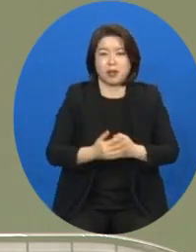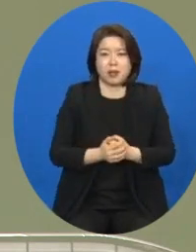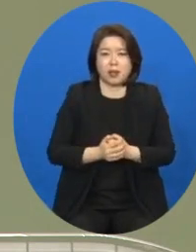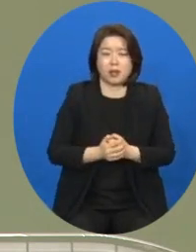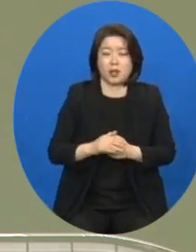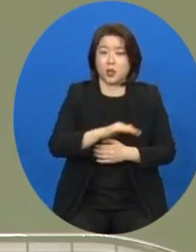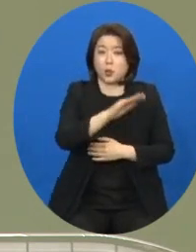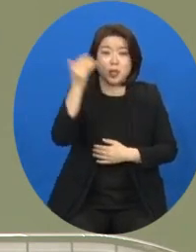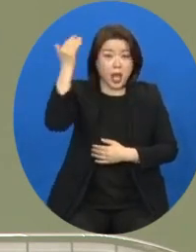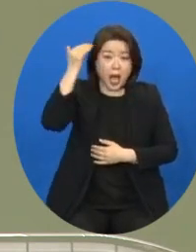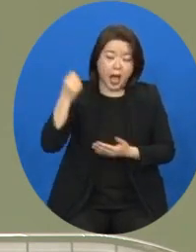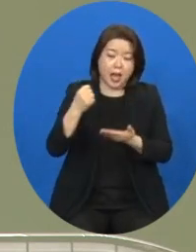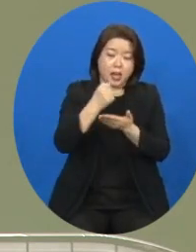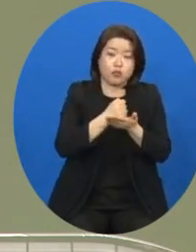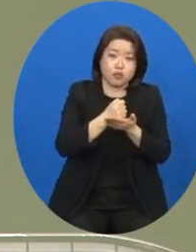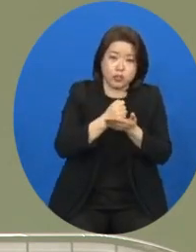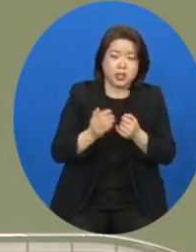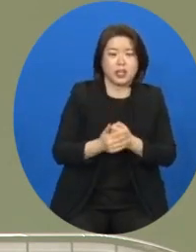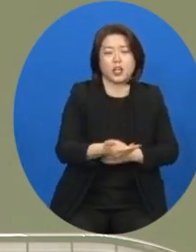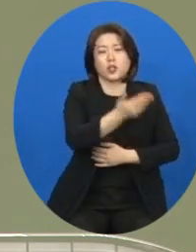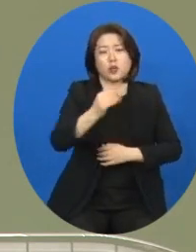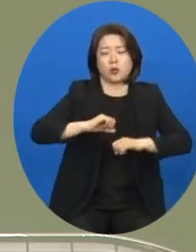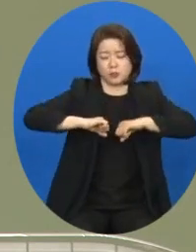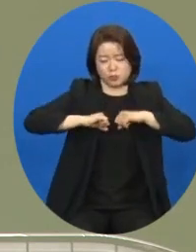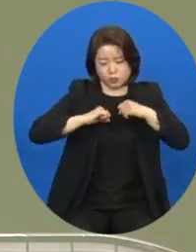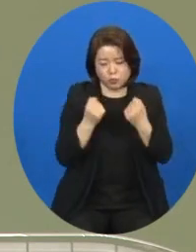운명이 여러분의 순종에 있어요.